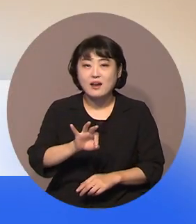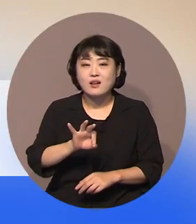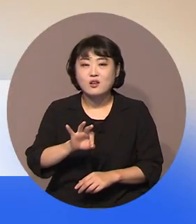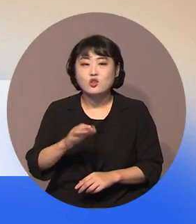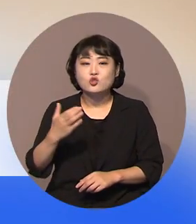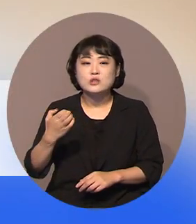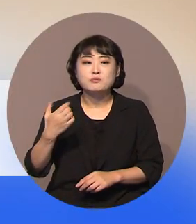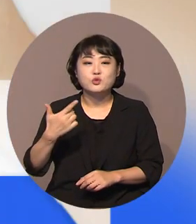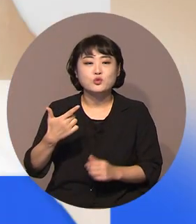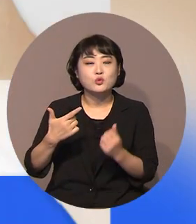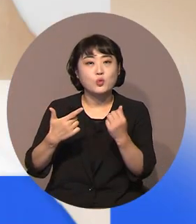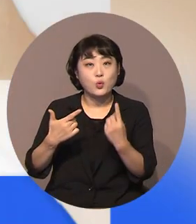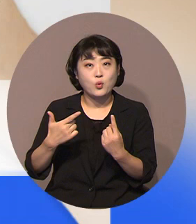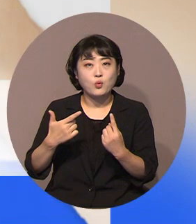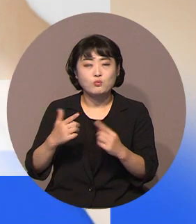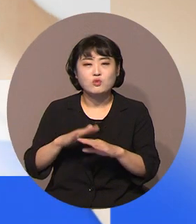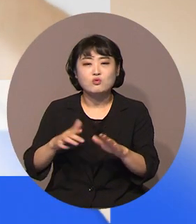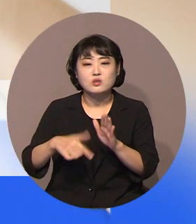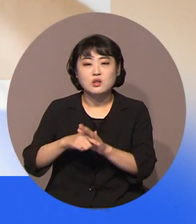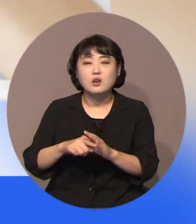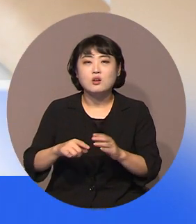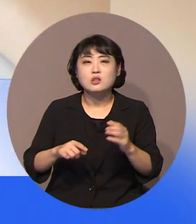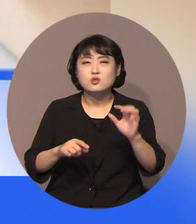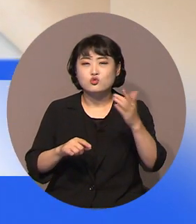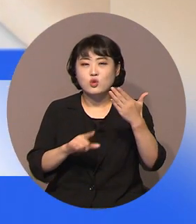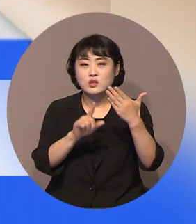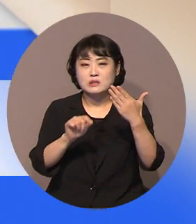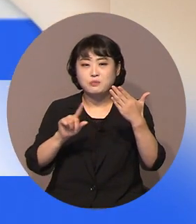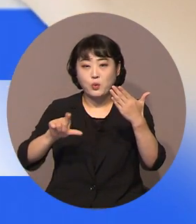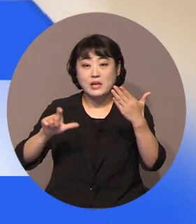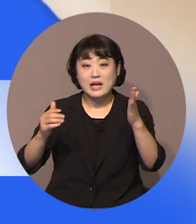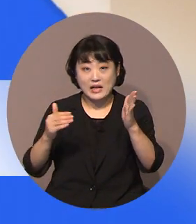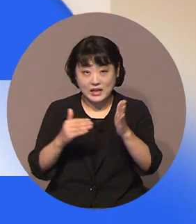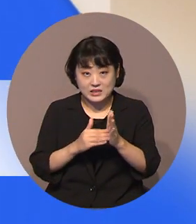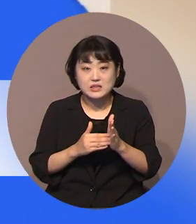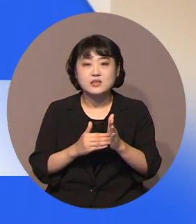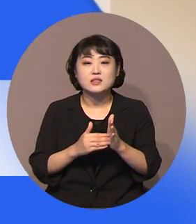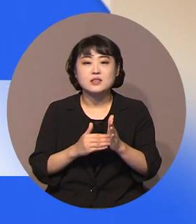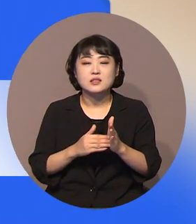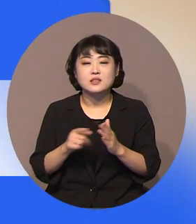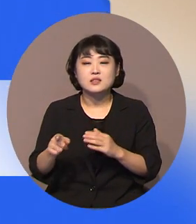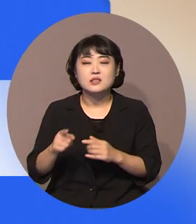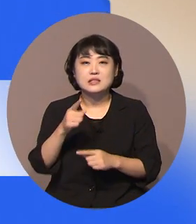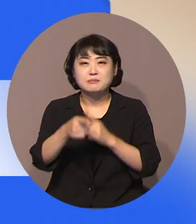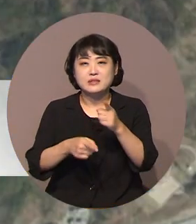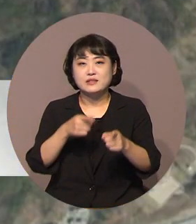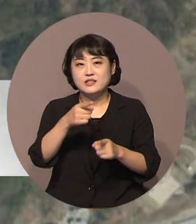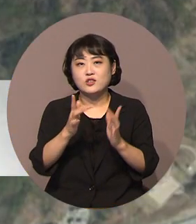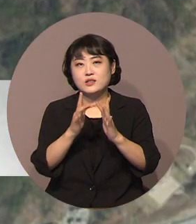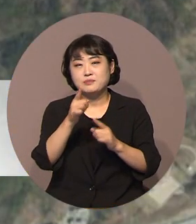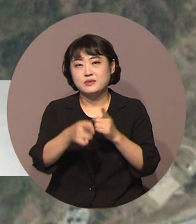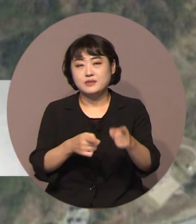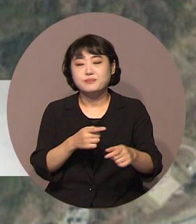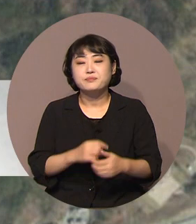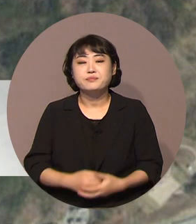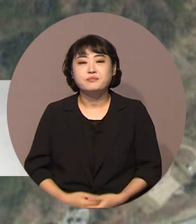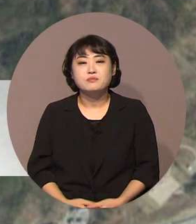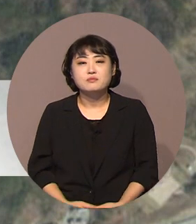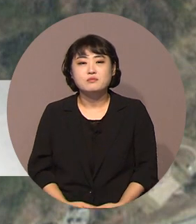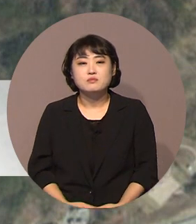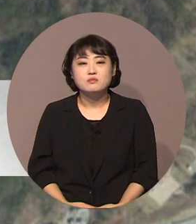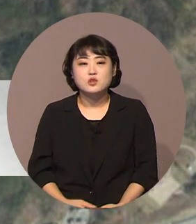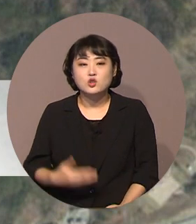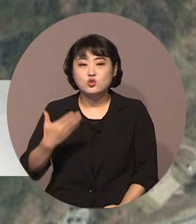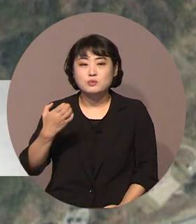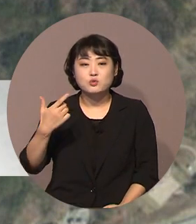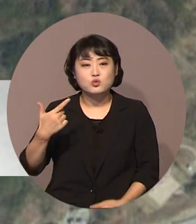96호선 처리를 위해 오는 15일까지 세종시티앱에서 시민 의견에 접수합니다 현재 국제도